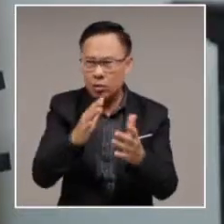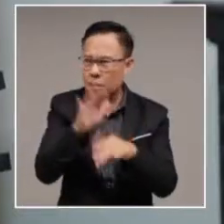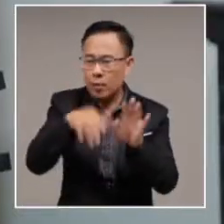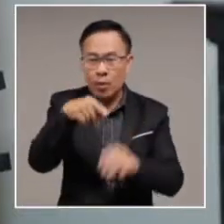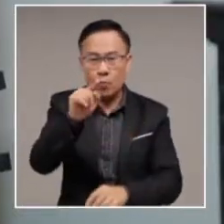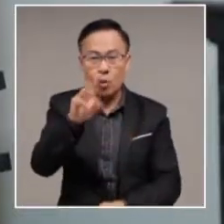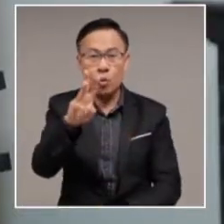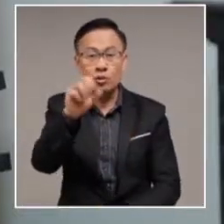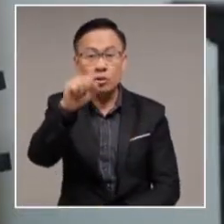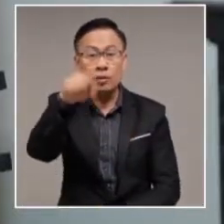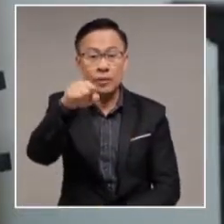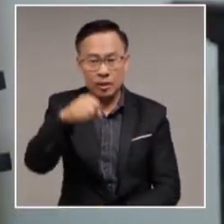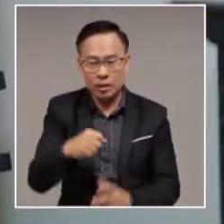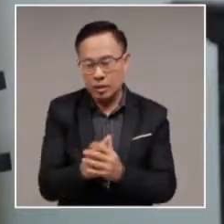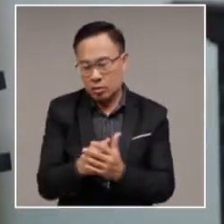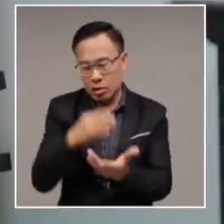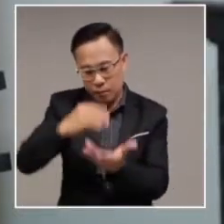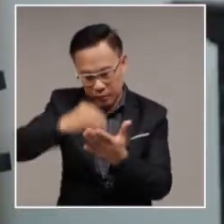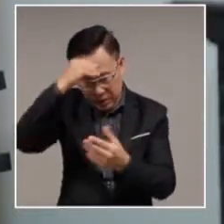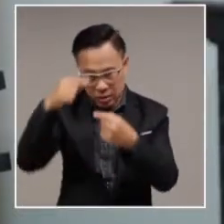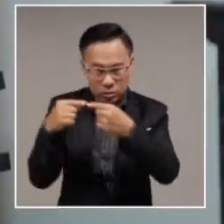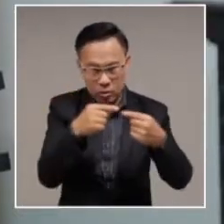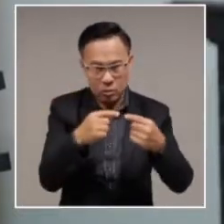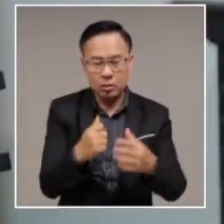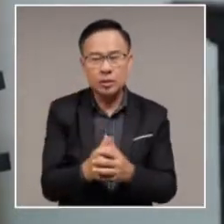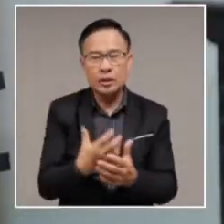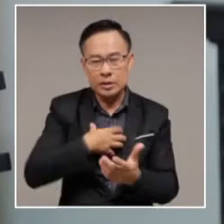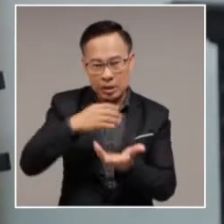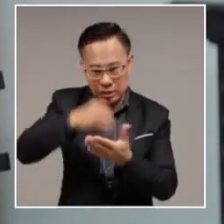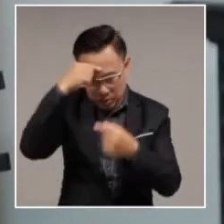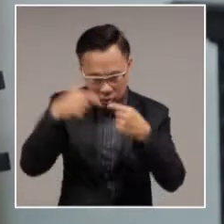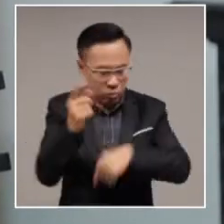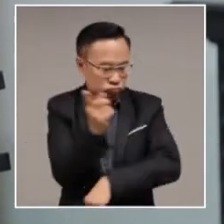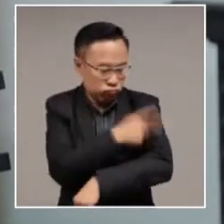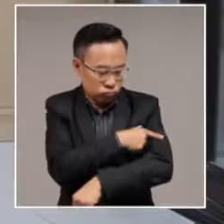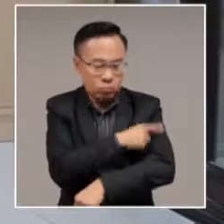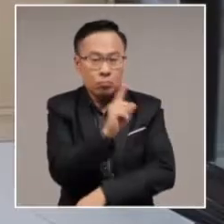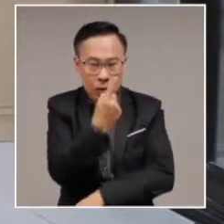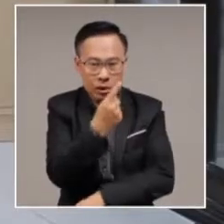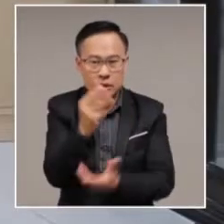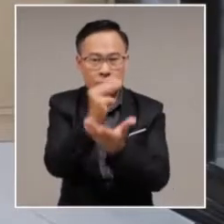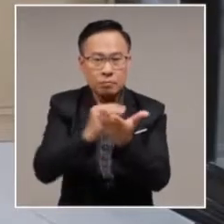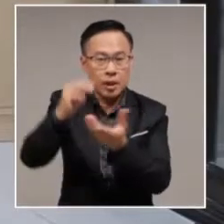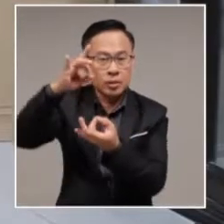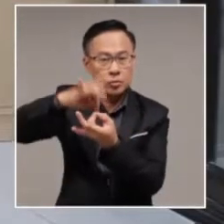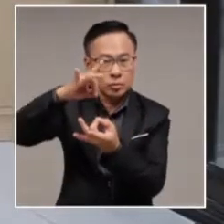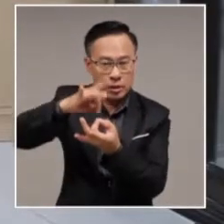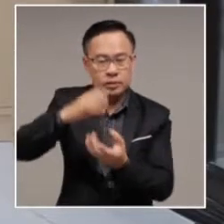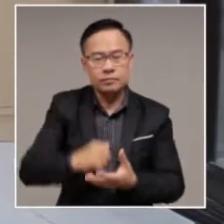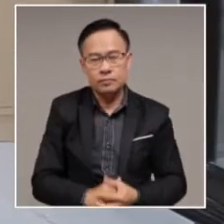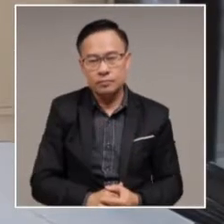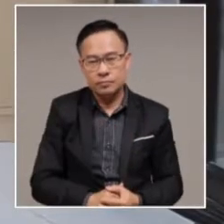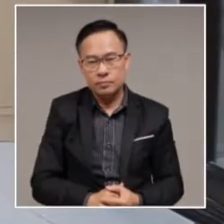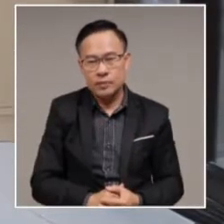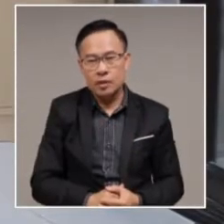ประมาณปวสค่ะก็สนใจที่จะศึกษาต่อปริญญาตรีที่มหาวิทยาลัยสุโขทัยธรรมาธิรา